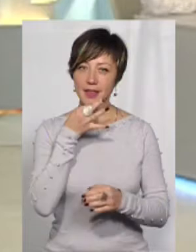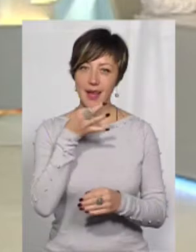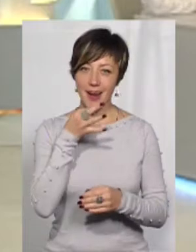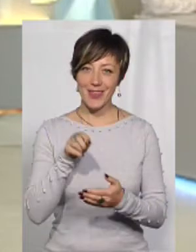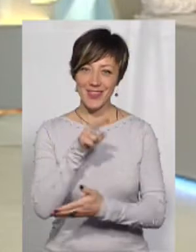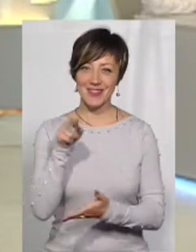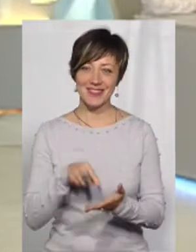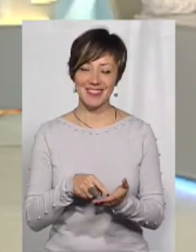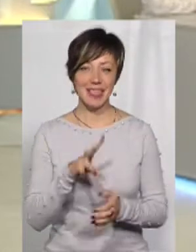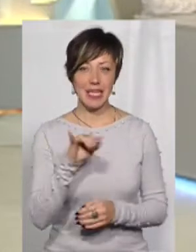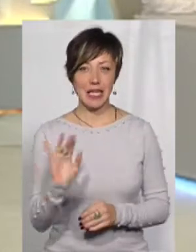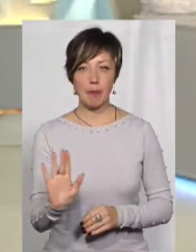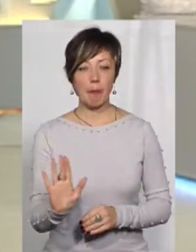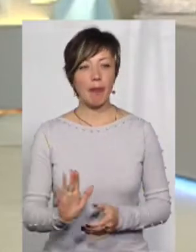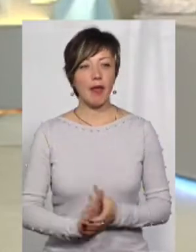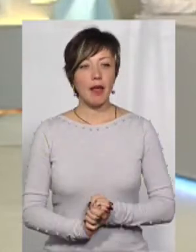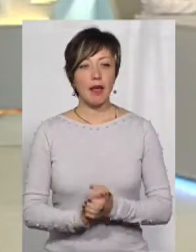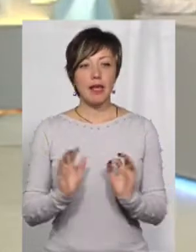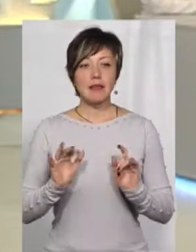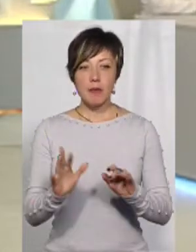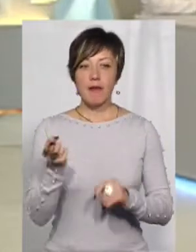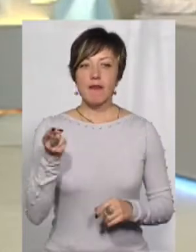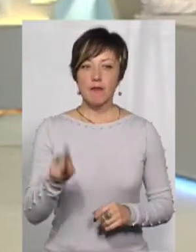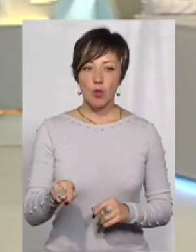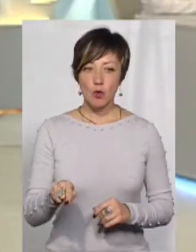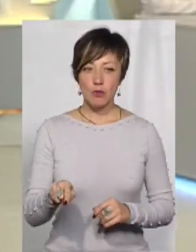зарано? Ні. Діло в тому, що